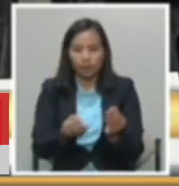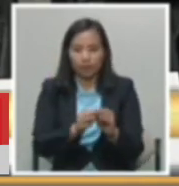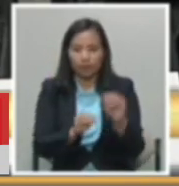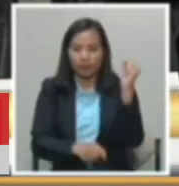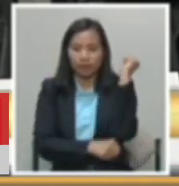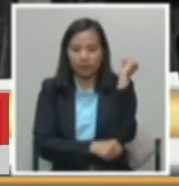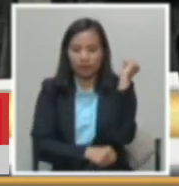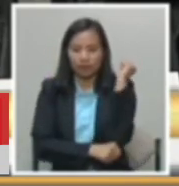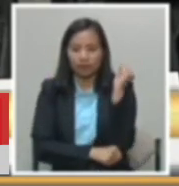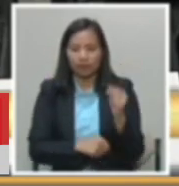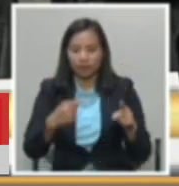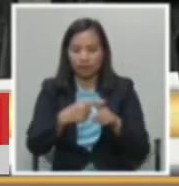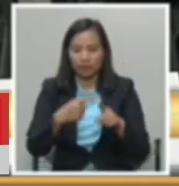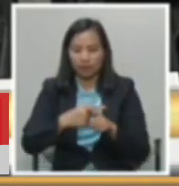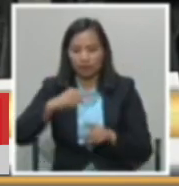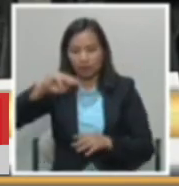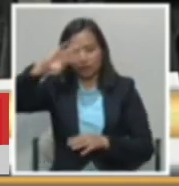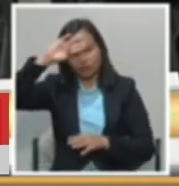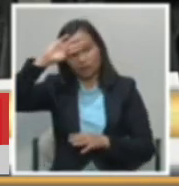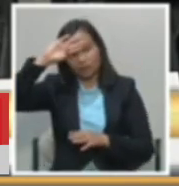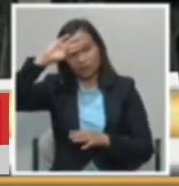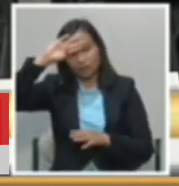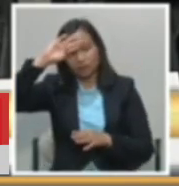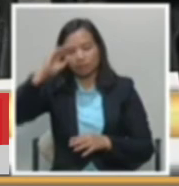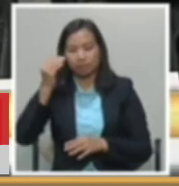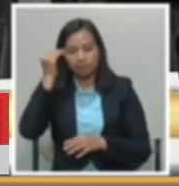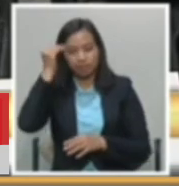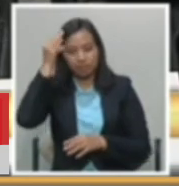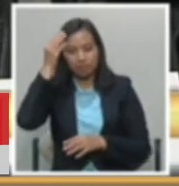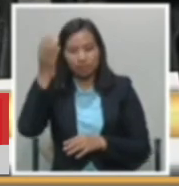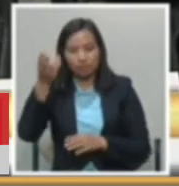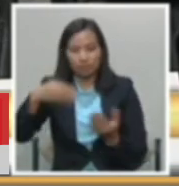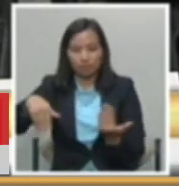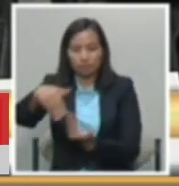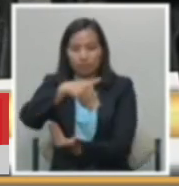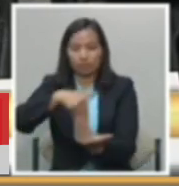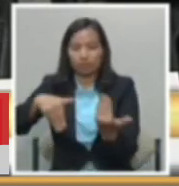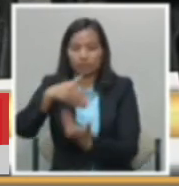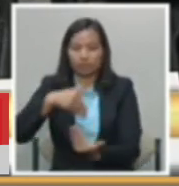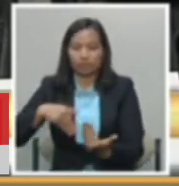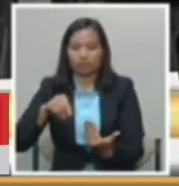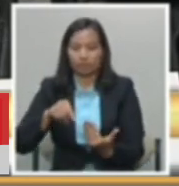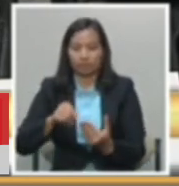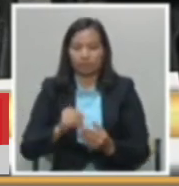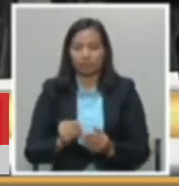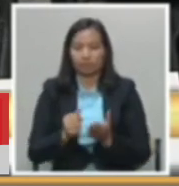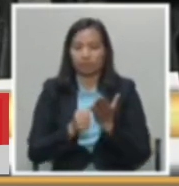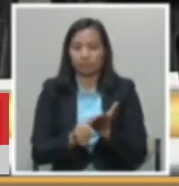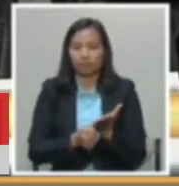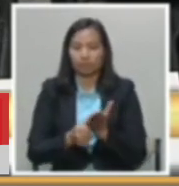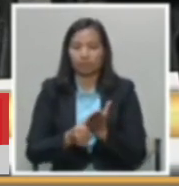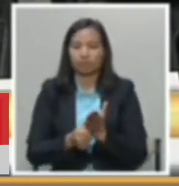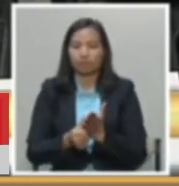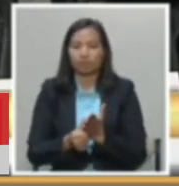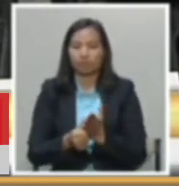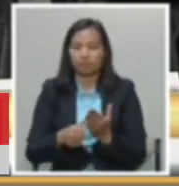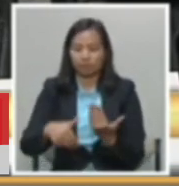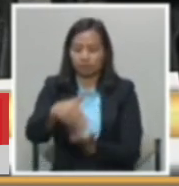จ็บป่วยแล้วก็มีความรู้น้อยเป็นวงจรที่ถือว่าเราต้องแก้ตัดวงจรพ